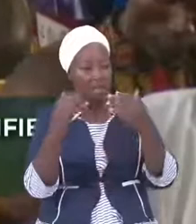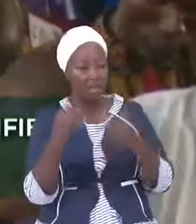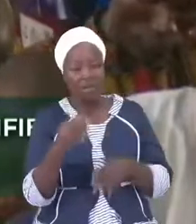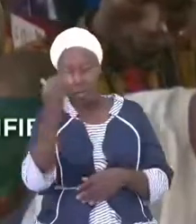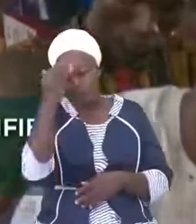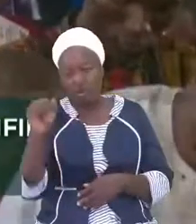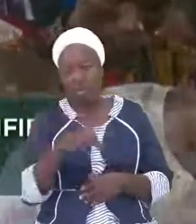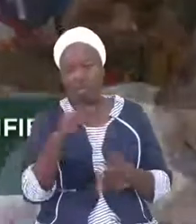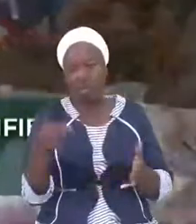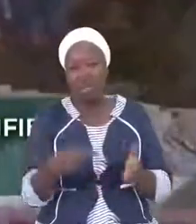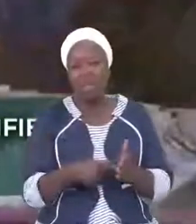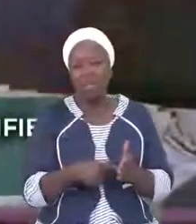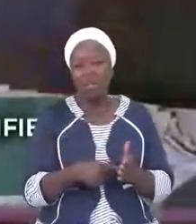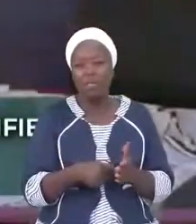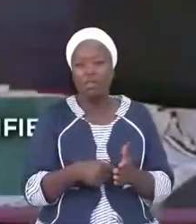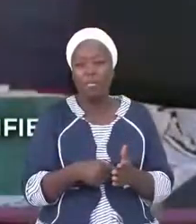Romains 10, 6.